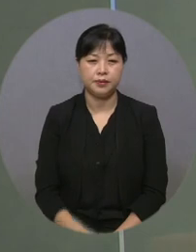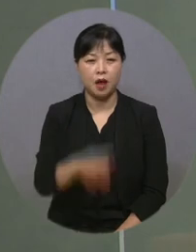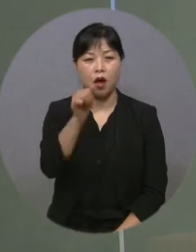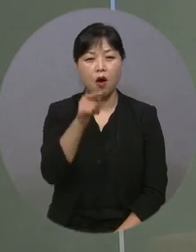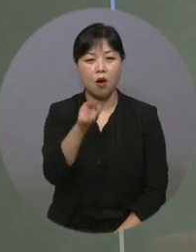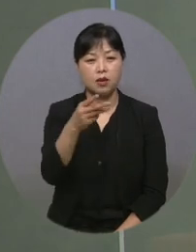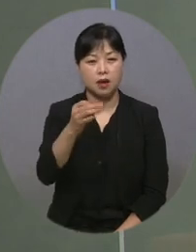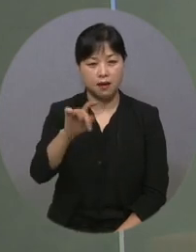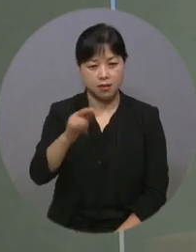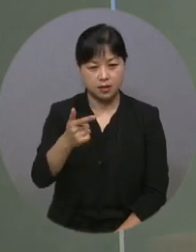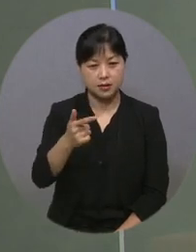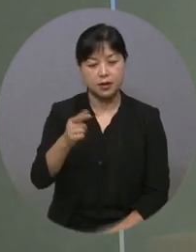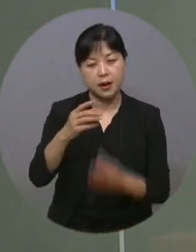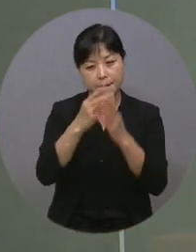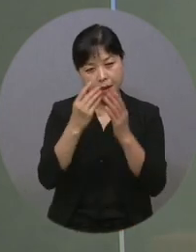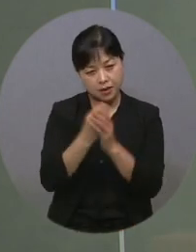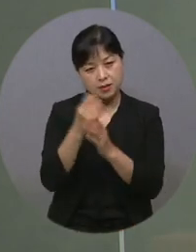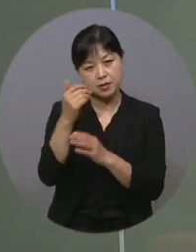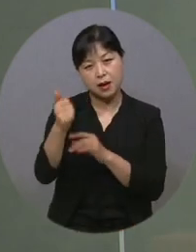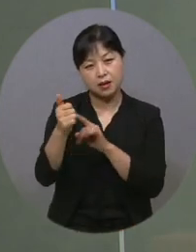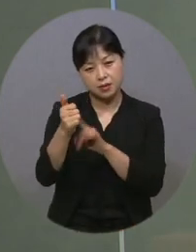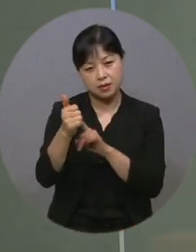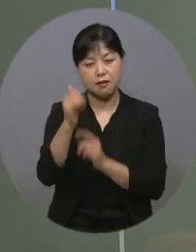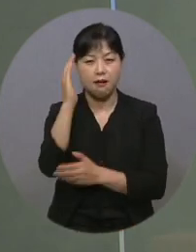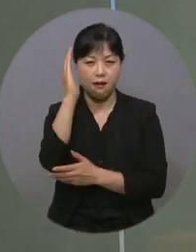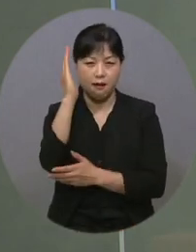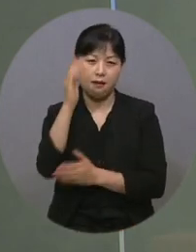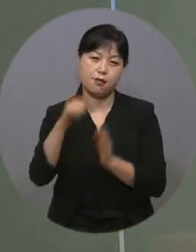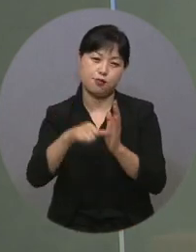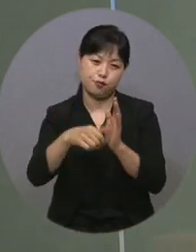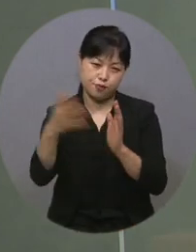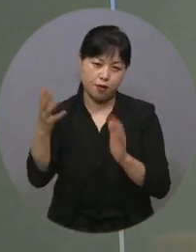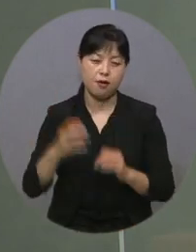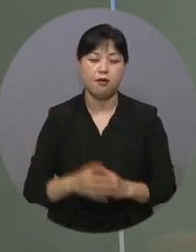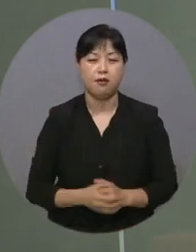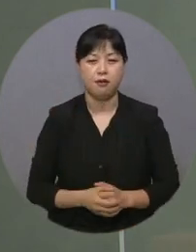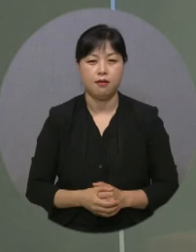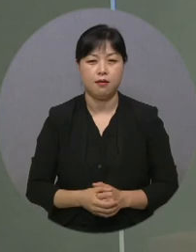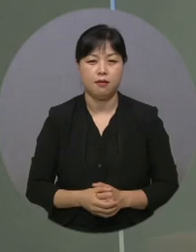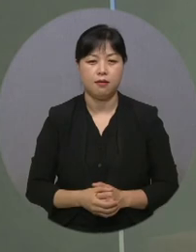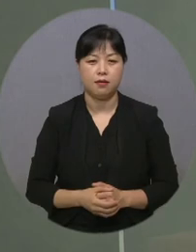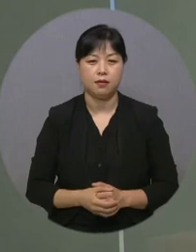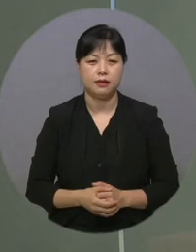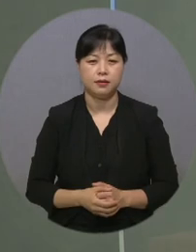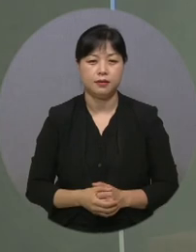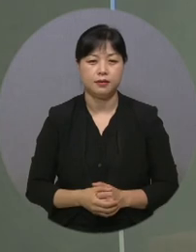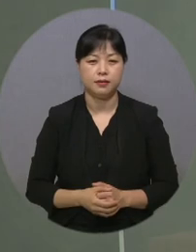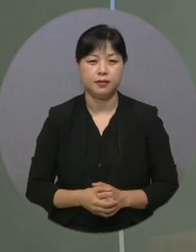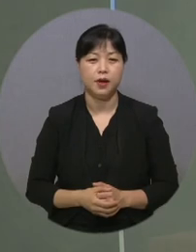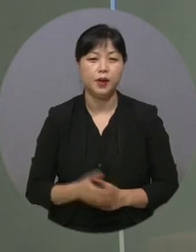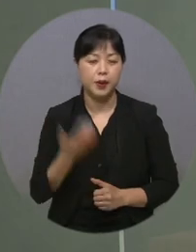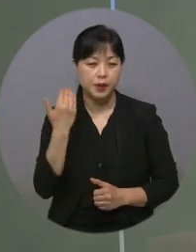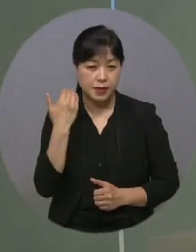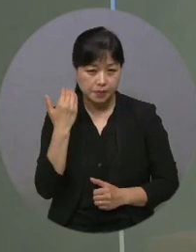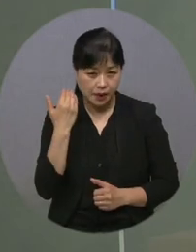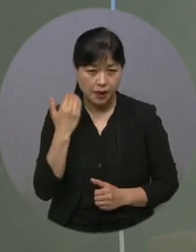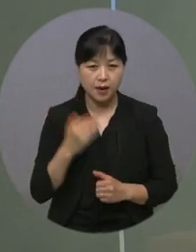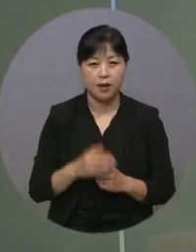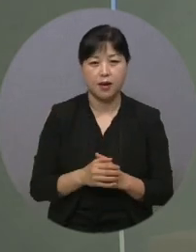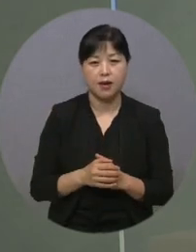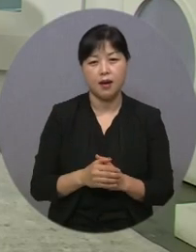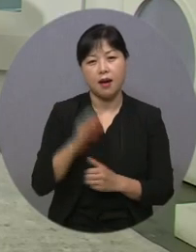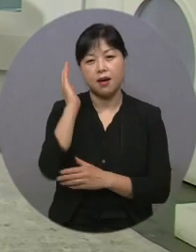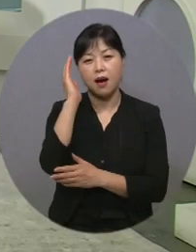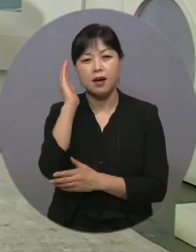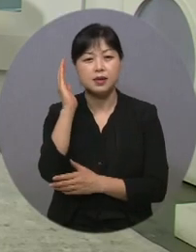허태근 박사께서는 명강사로도 명성이 높아요. 그런데 요즘에야 강의를